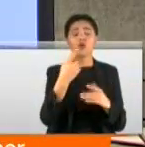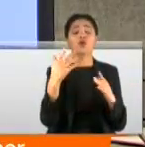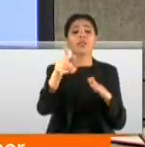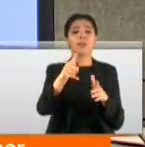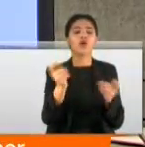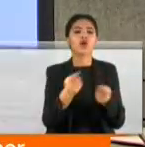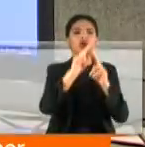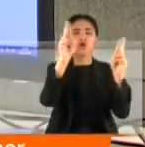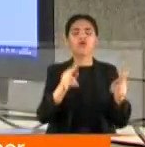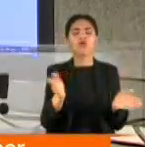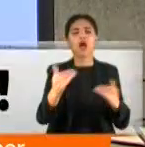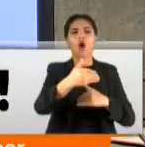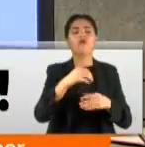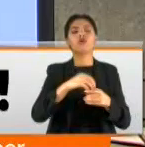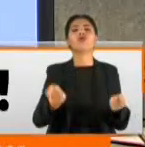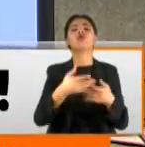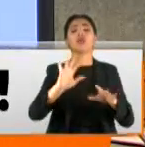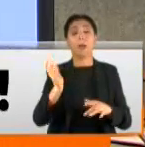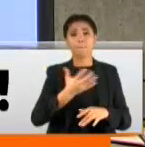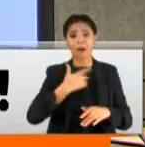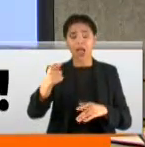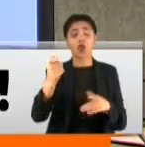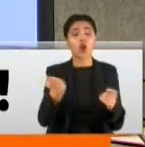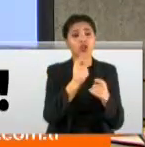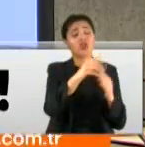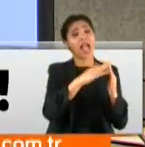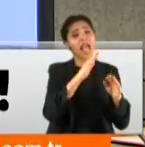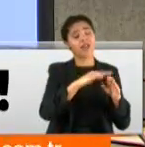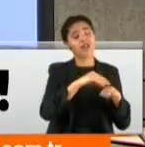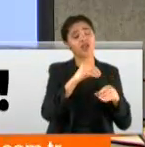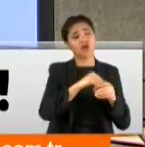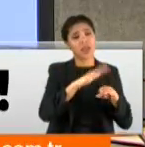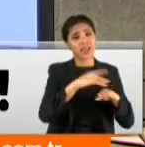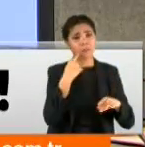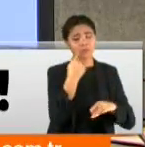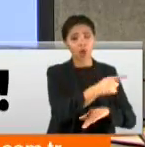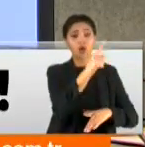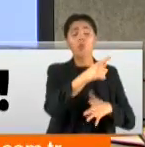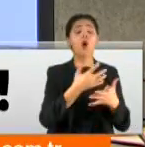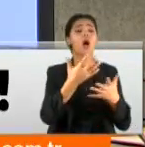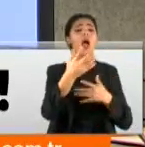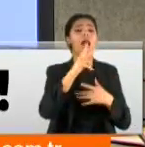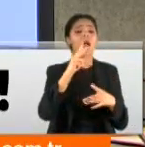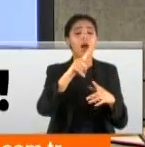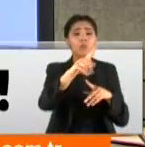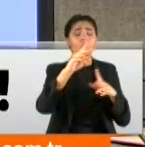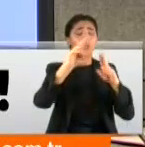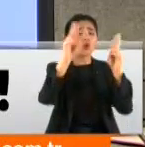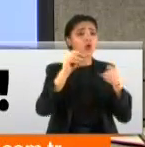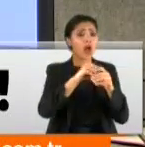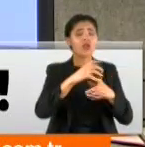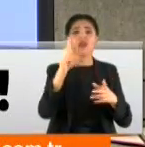çalışmayı Ara verdiniz patronunuz işleri artık Evden yürütme nizi istiyor halinde ofiste kullanacağınız elektrik su ve